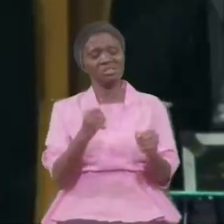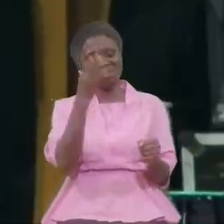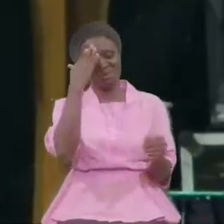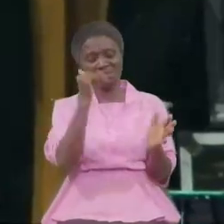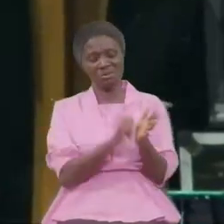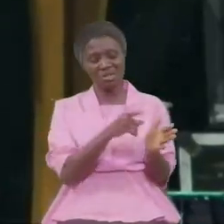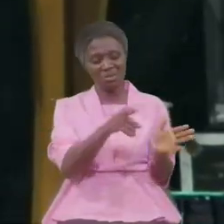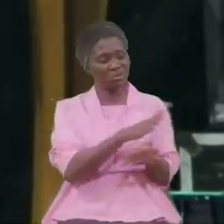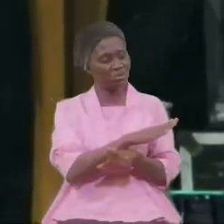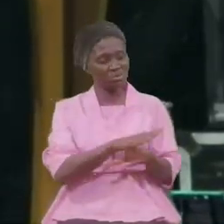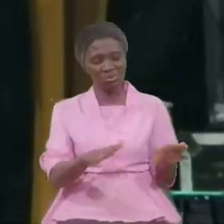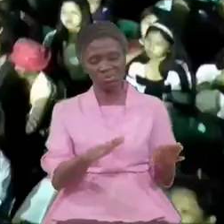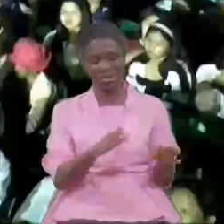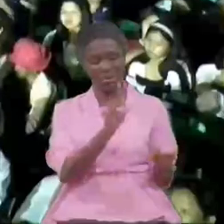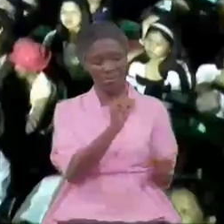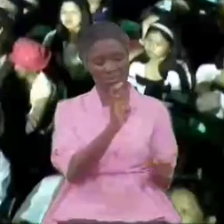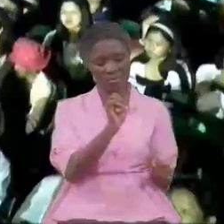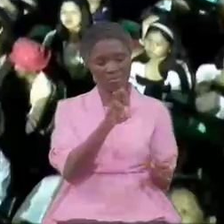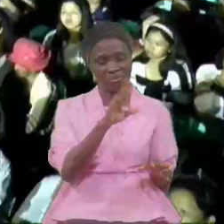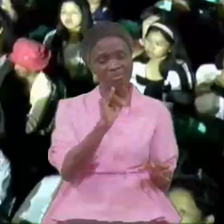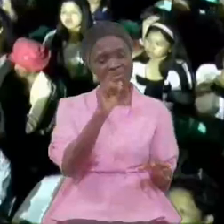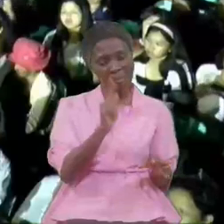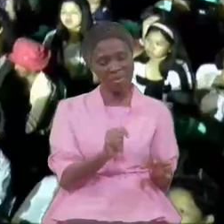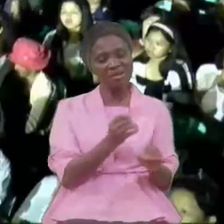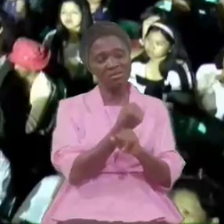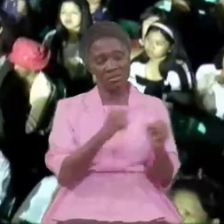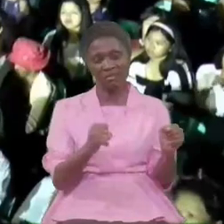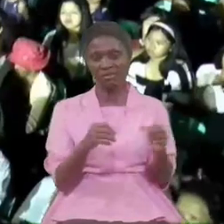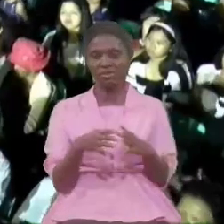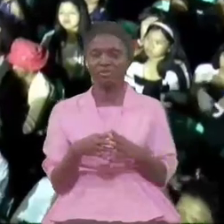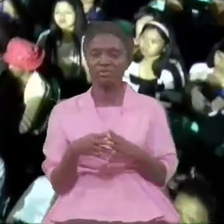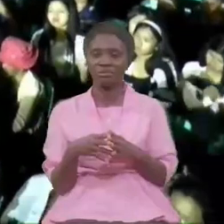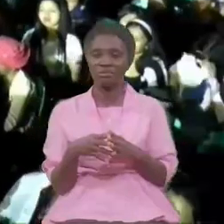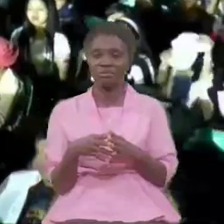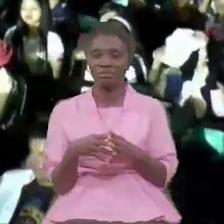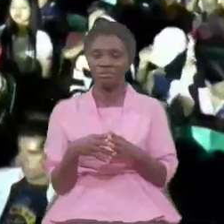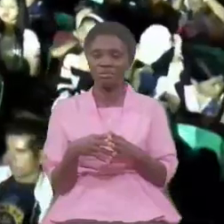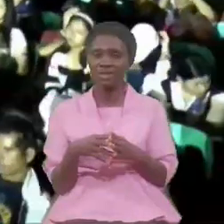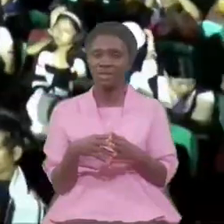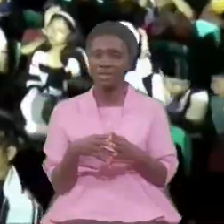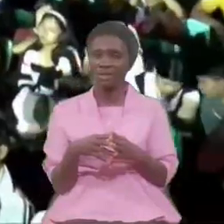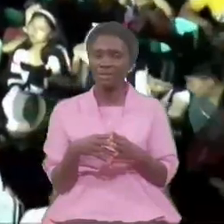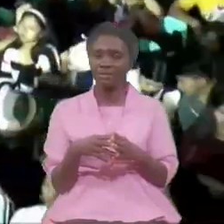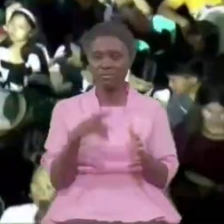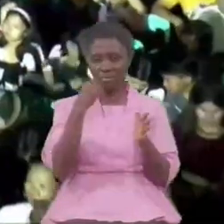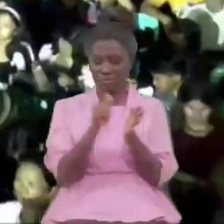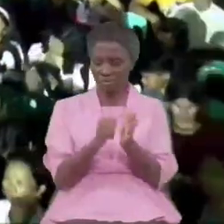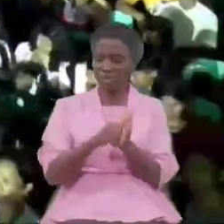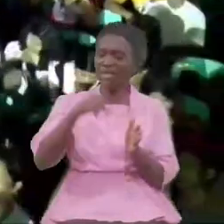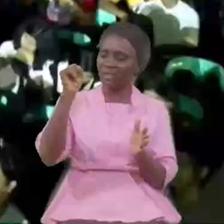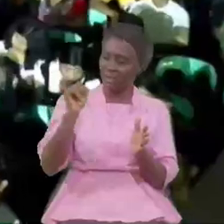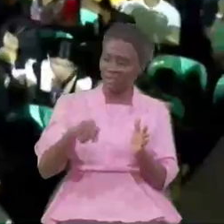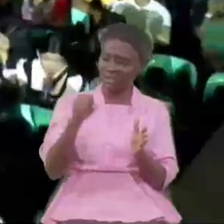que comment tu peux sortir pour le salut, puisque toi, tu ne mérites pas le salut. Tu dis, oui, c'est vrai, oui.